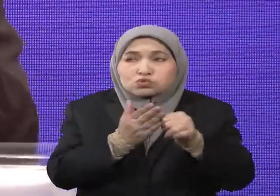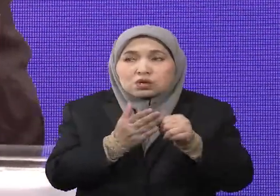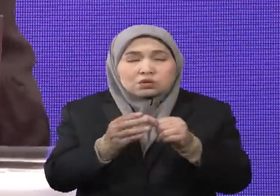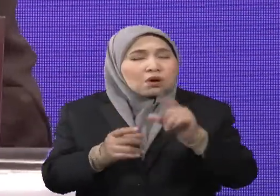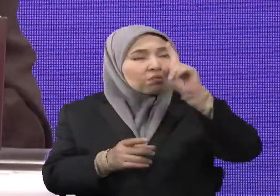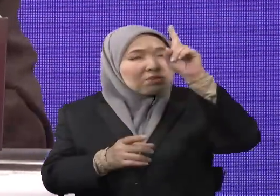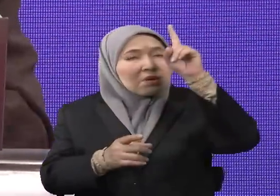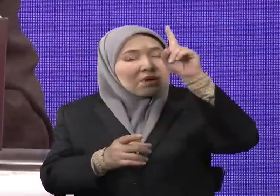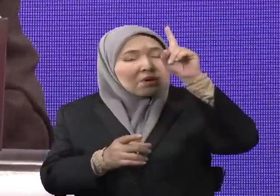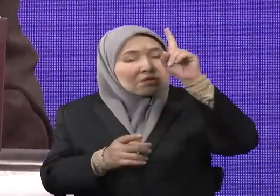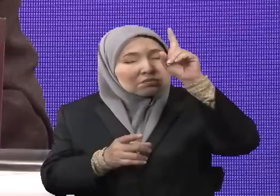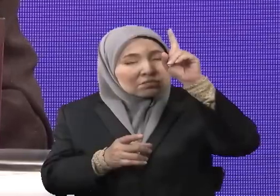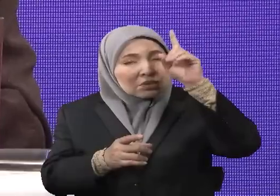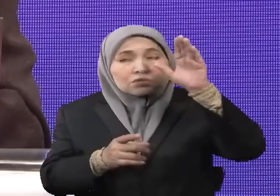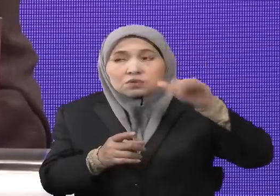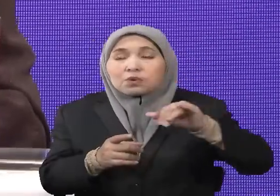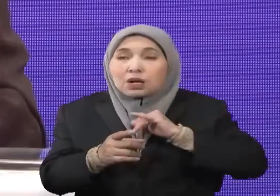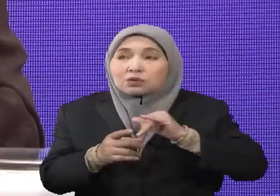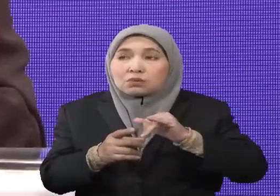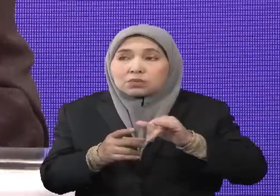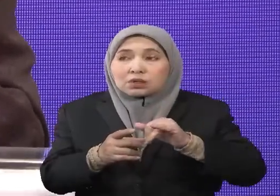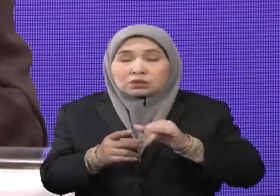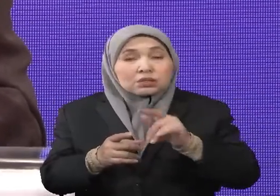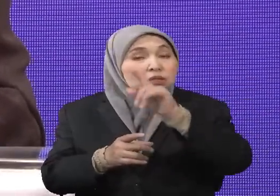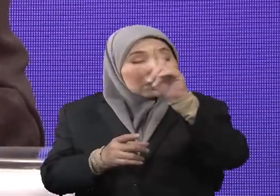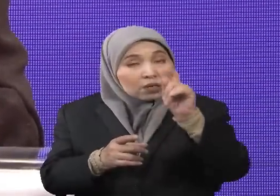sebelum kami Sebelum Aku berangkat